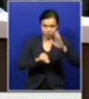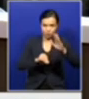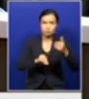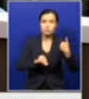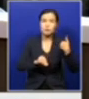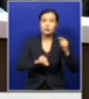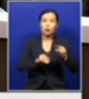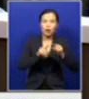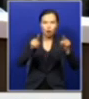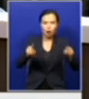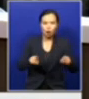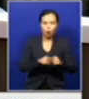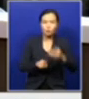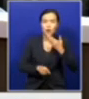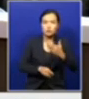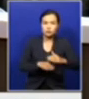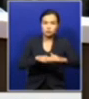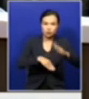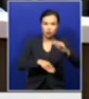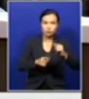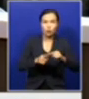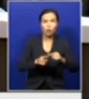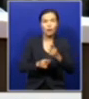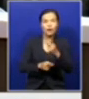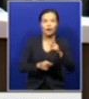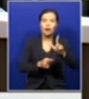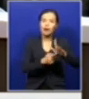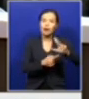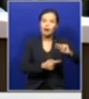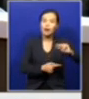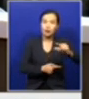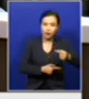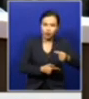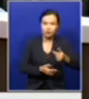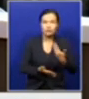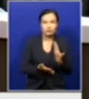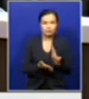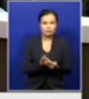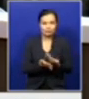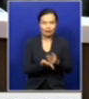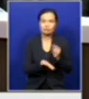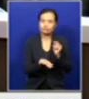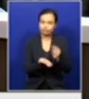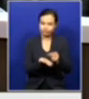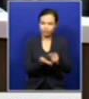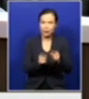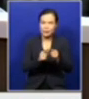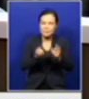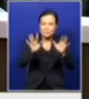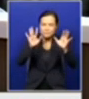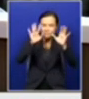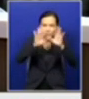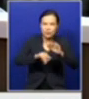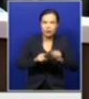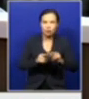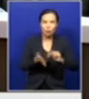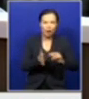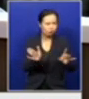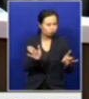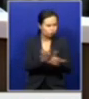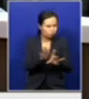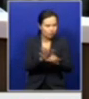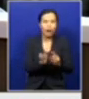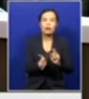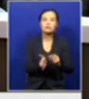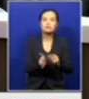เกินกรอบความยั่งยืนทางการคลังแน่นอนดังนั้นเงินก้อนนี้ค่ะจึงเป็นเสมือนหน้าตักสุดท้ายค่ะ